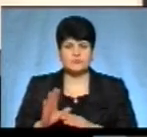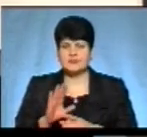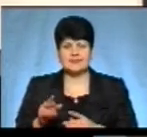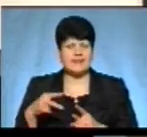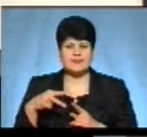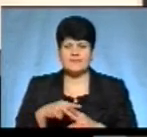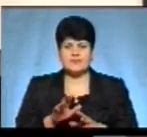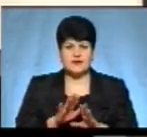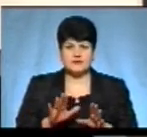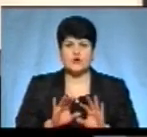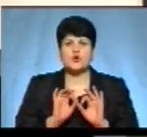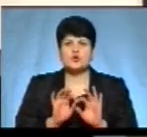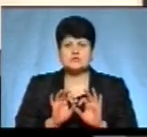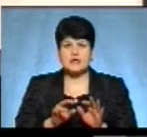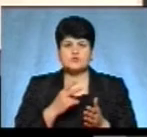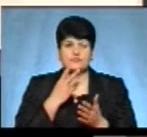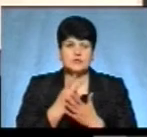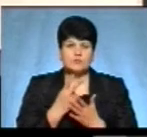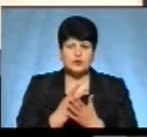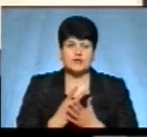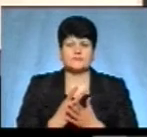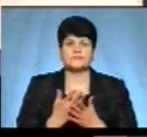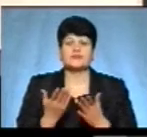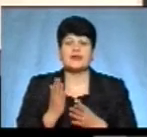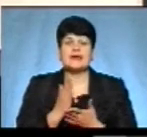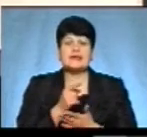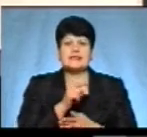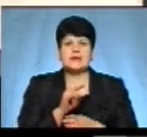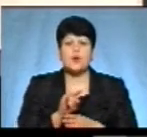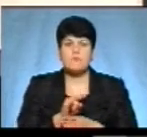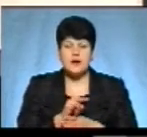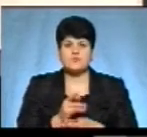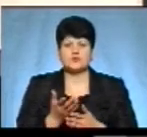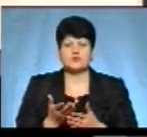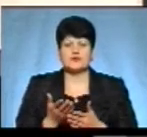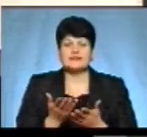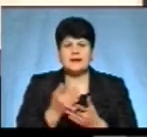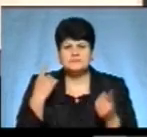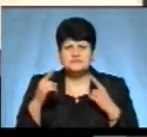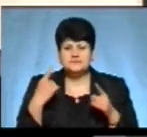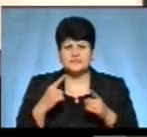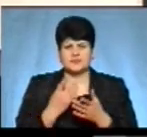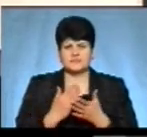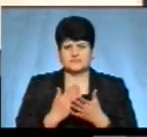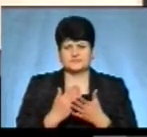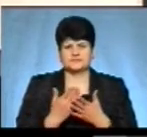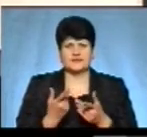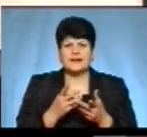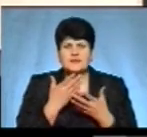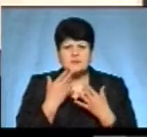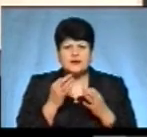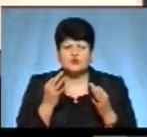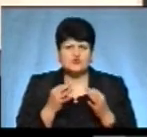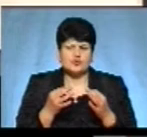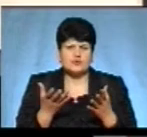ненав'язливо розказувати, показувати, де їх дурять, де їх обманюють, де якісь міфи, які не мають нічого спільного ні з